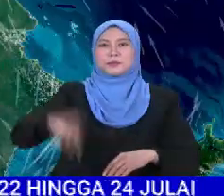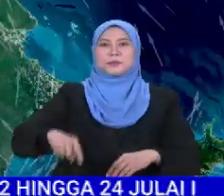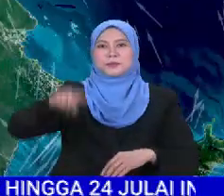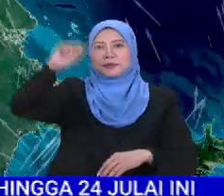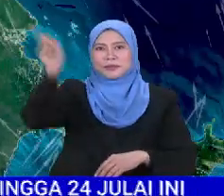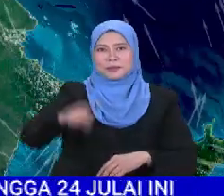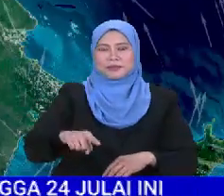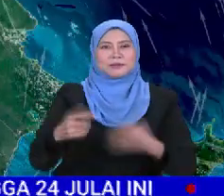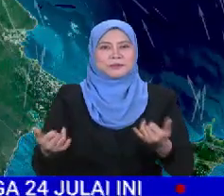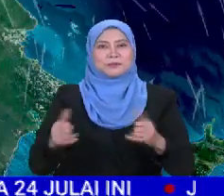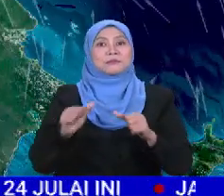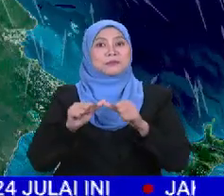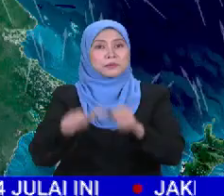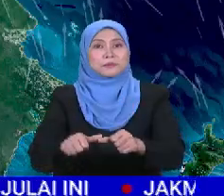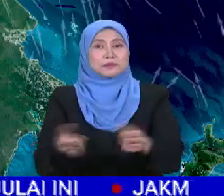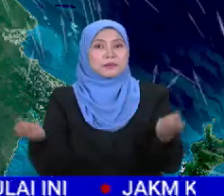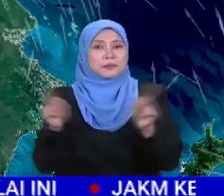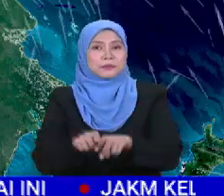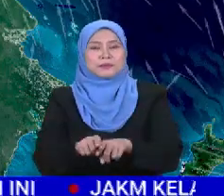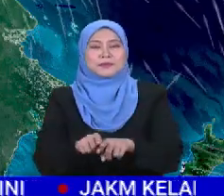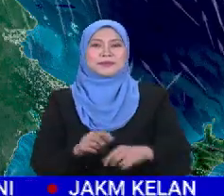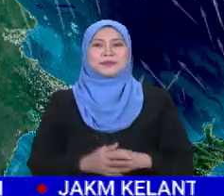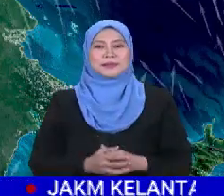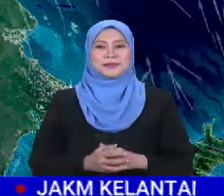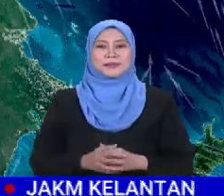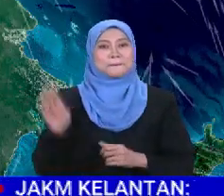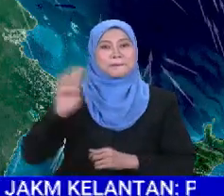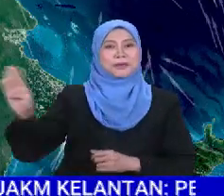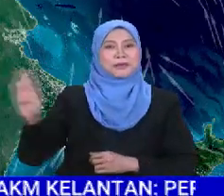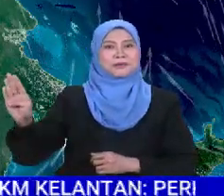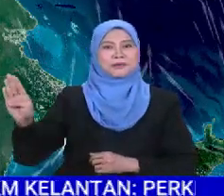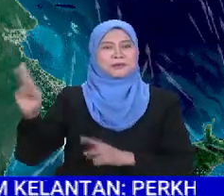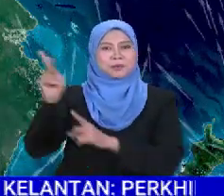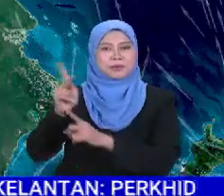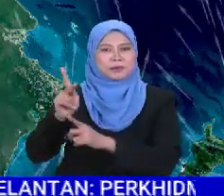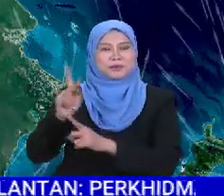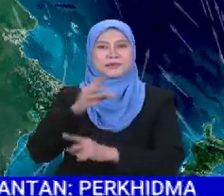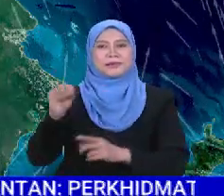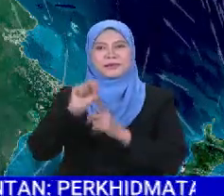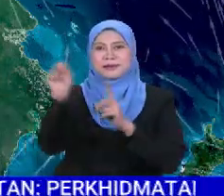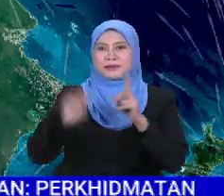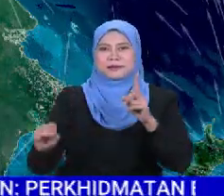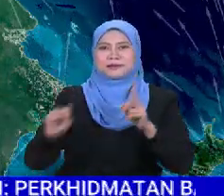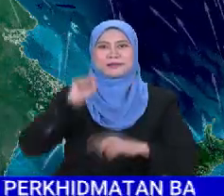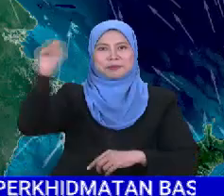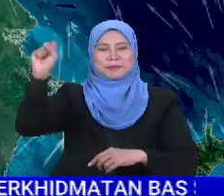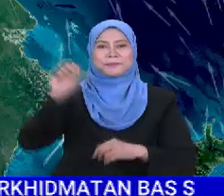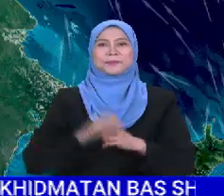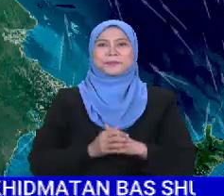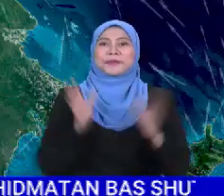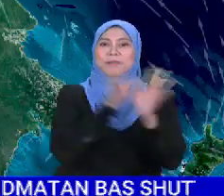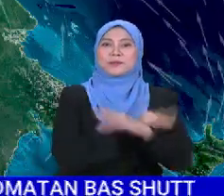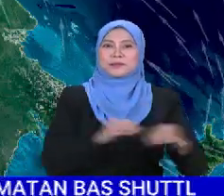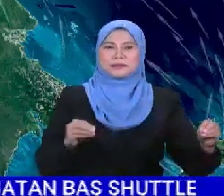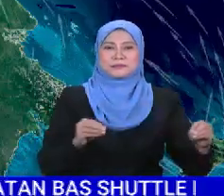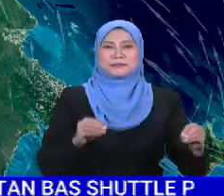ini yang didapati turut berlaku di beberapa bahagian di sebelah barat Kudat dan juga disandakan untuk negeri Sabah. Manakala untuk negeri